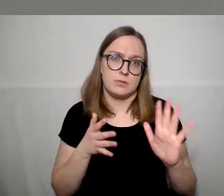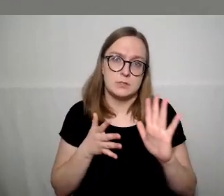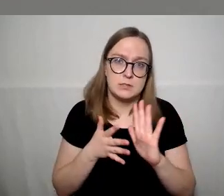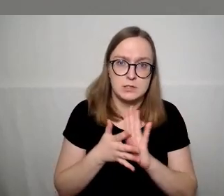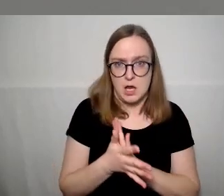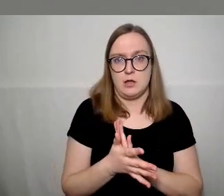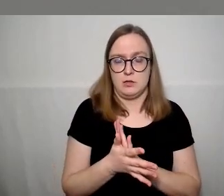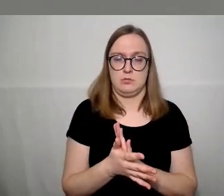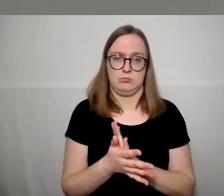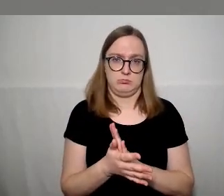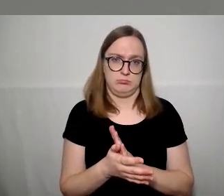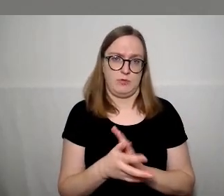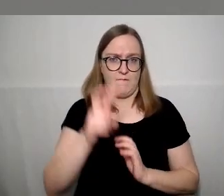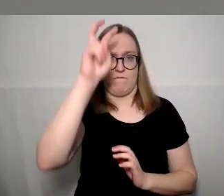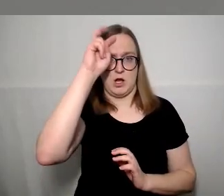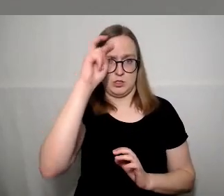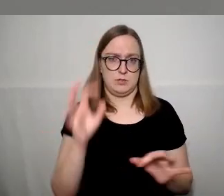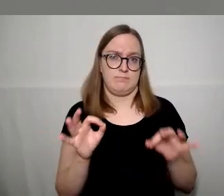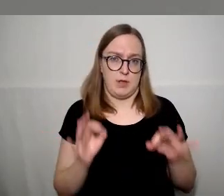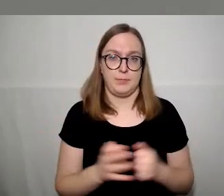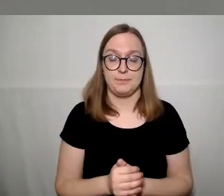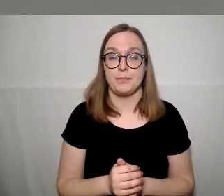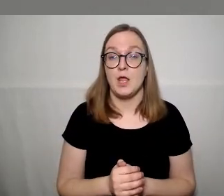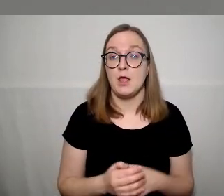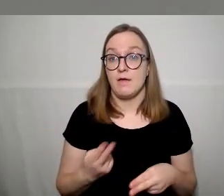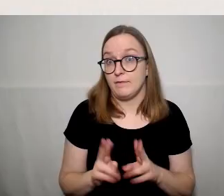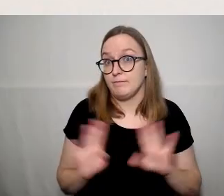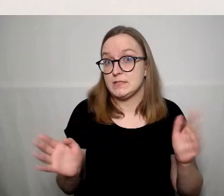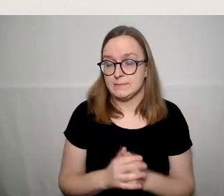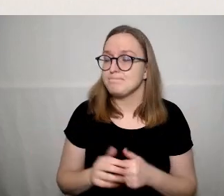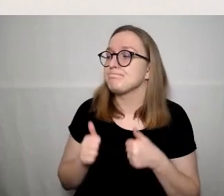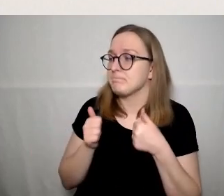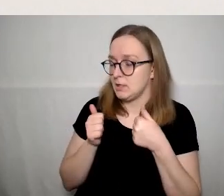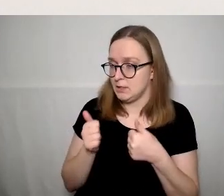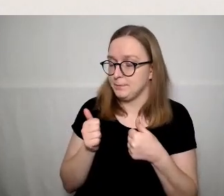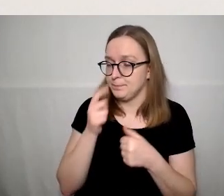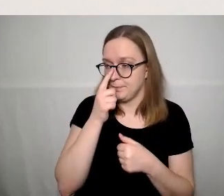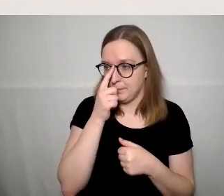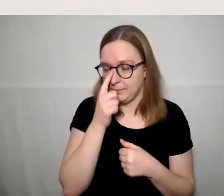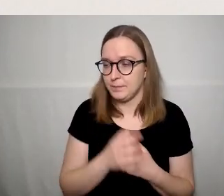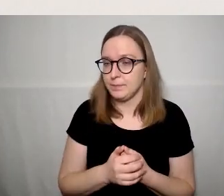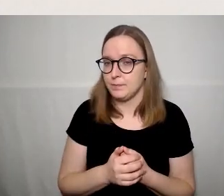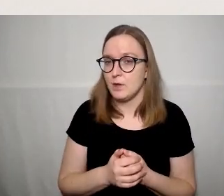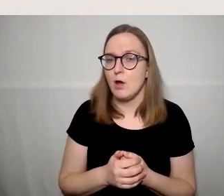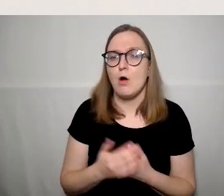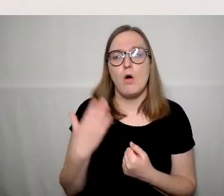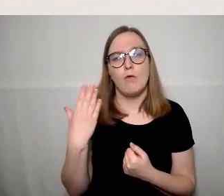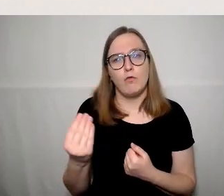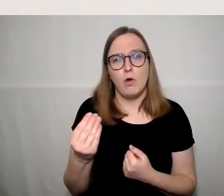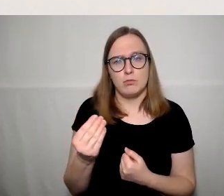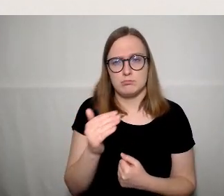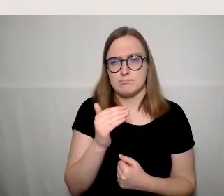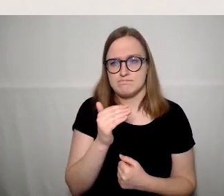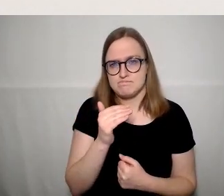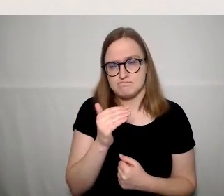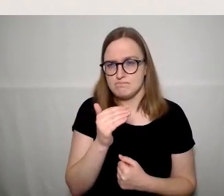valdžia. Tai galbūt tiek. Gerai, o ką išskirtinio galėtų